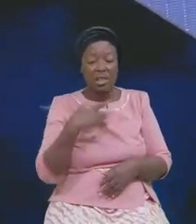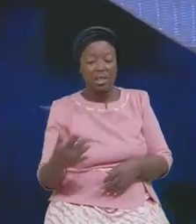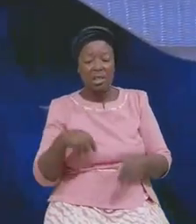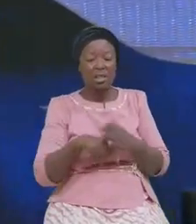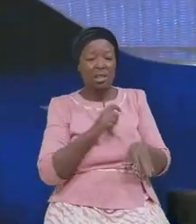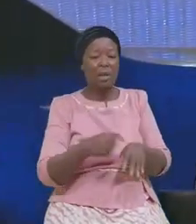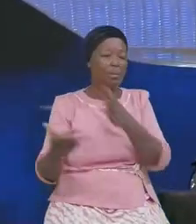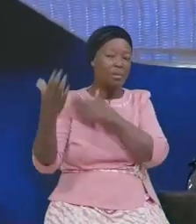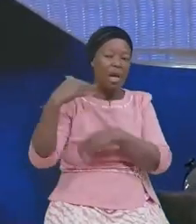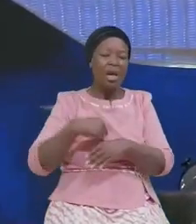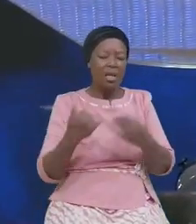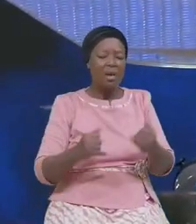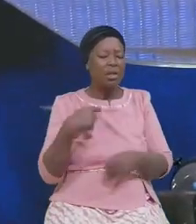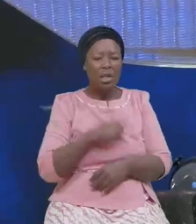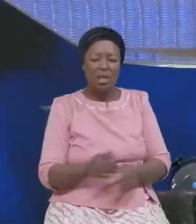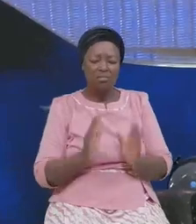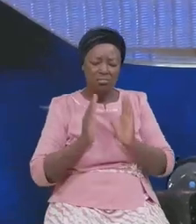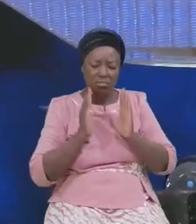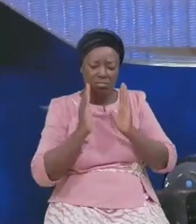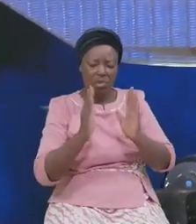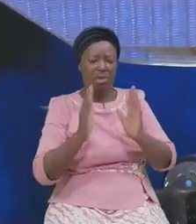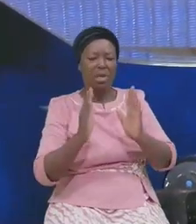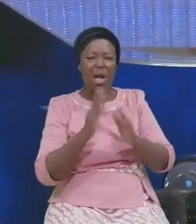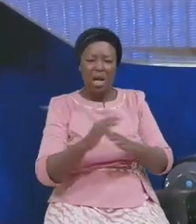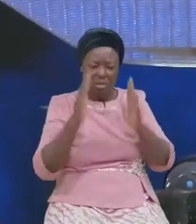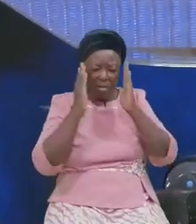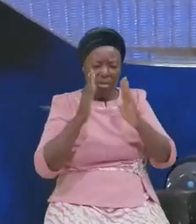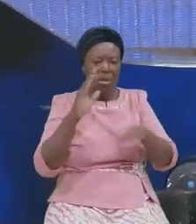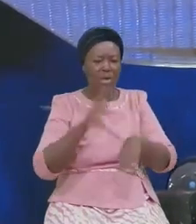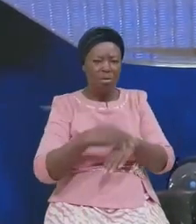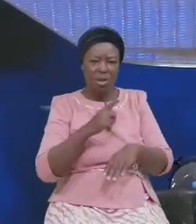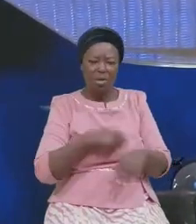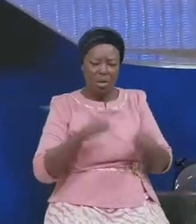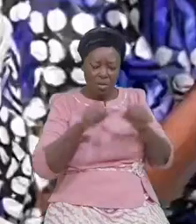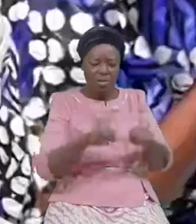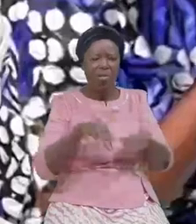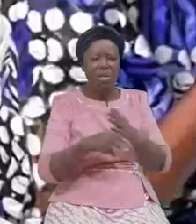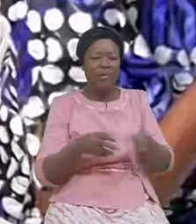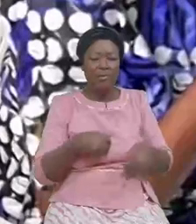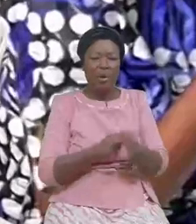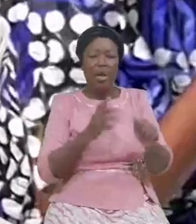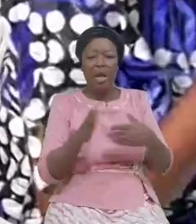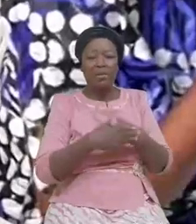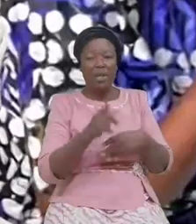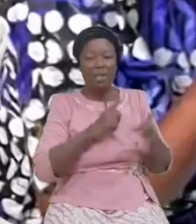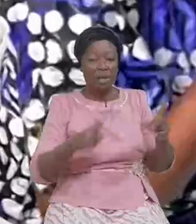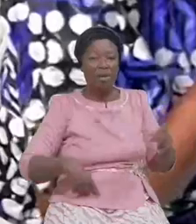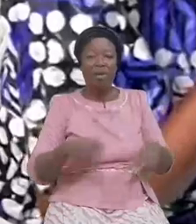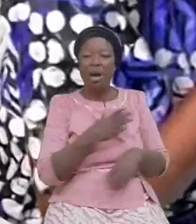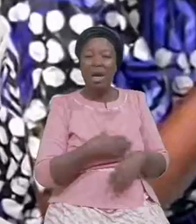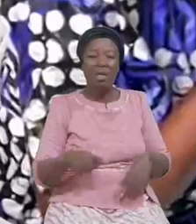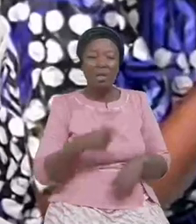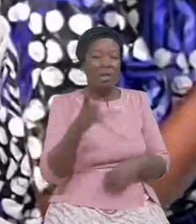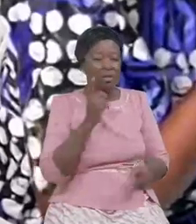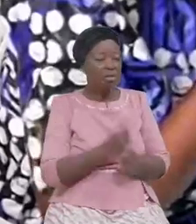et ils sont maintenant fermes, ils sont fermes, stables. Dans la suite, la poursuite du Seigneur. Et ils étaient en train d'attendre.